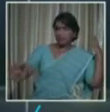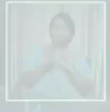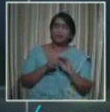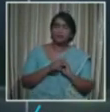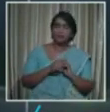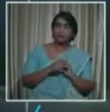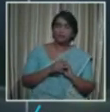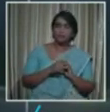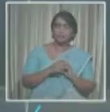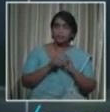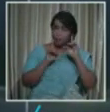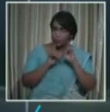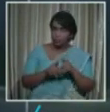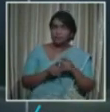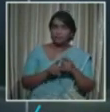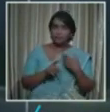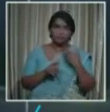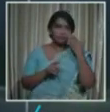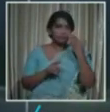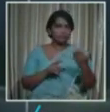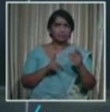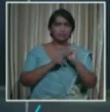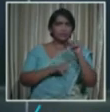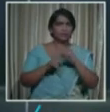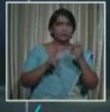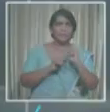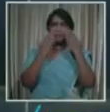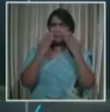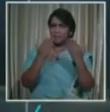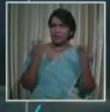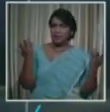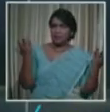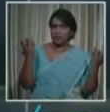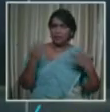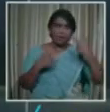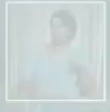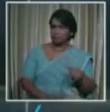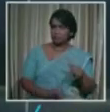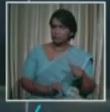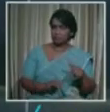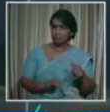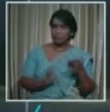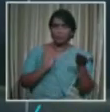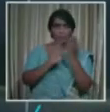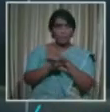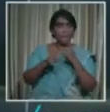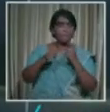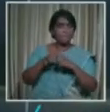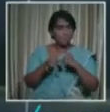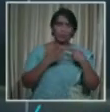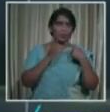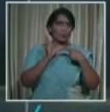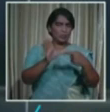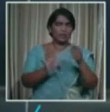ऐतिहासिक तीन ने दी एहमत ये दी मटा पेन ने मैं सभा के भी अगमती वर्या इन्नो किया बालशक्ति अमित तुम्हारे इन्नो किया कलिंदा आपु प्रश्न वाले उत्तर देने वाटा